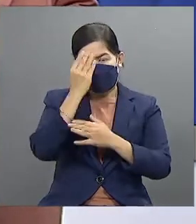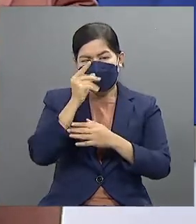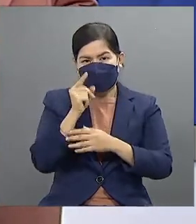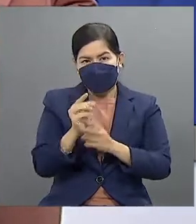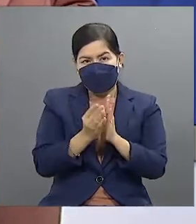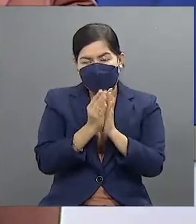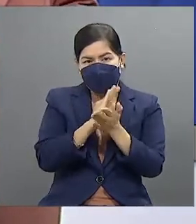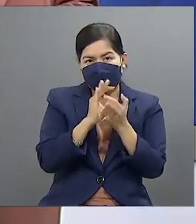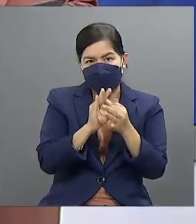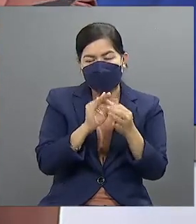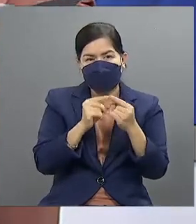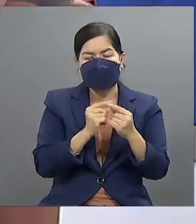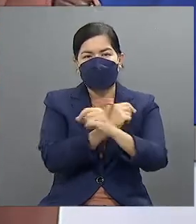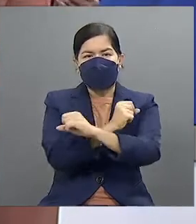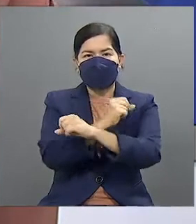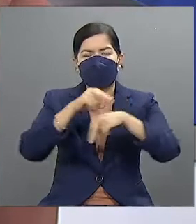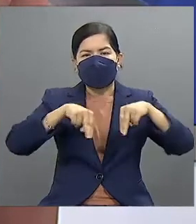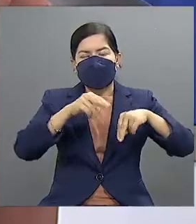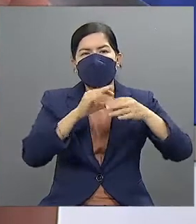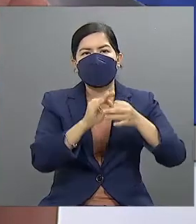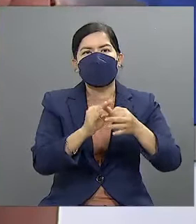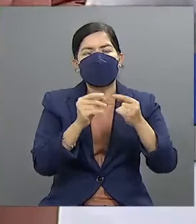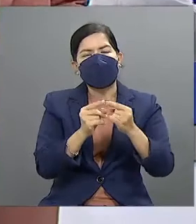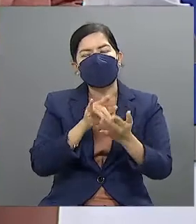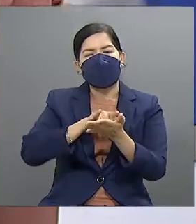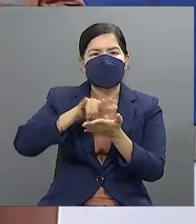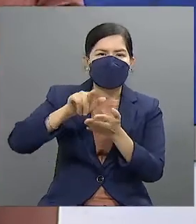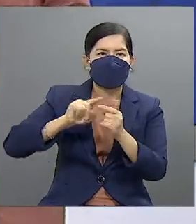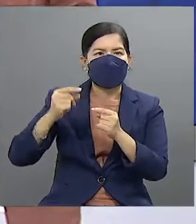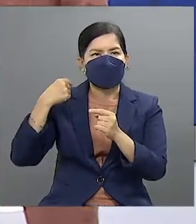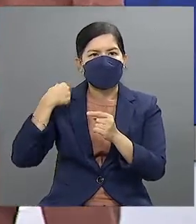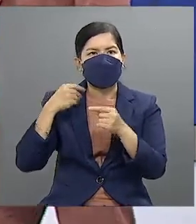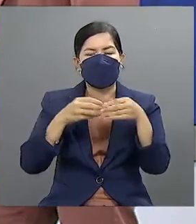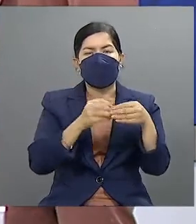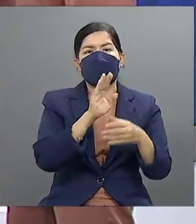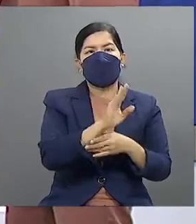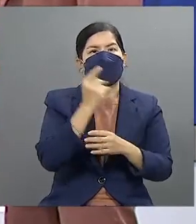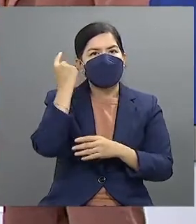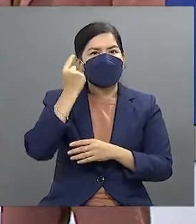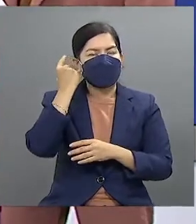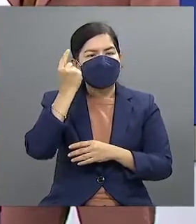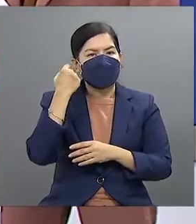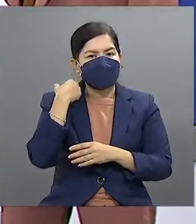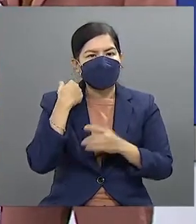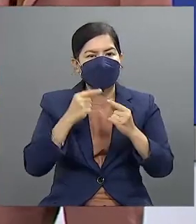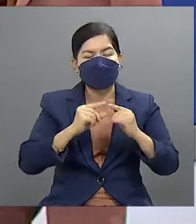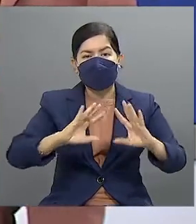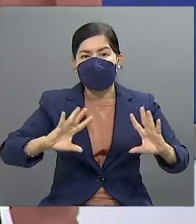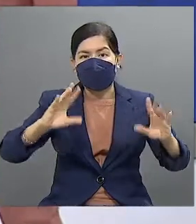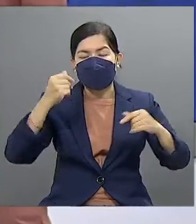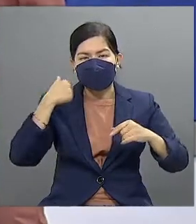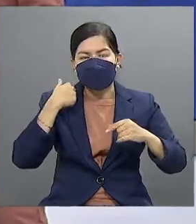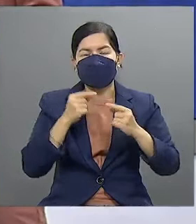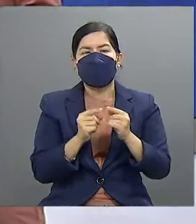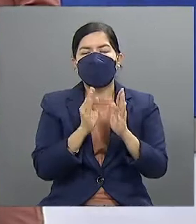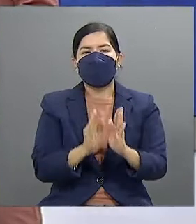เดินทางค่ะทีนี้จำนวนนักท่องเที่ยวต่างชาติที่หายไปมีการประเมินนะคะว่าทุกๆ1ล้านคนค่ะมันไปกระ